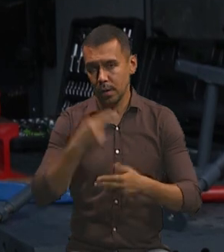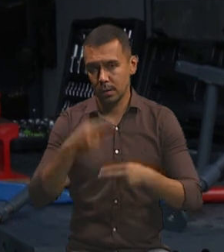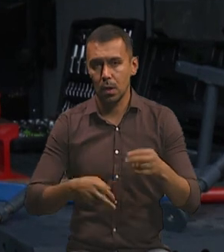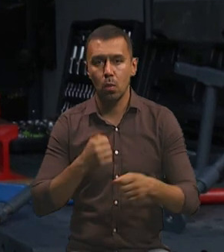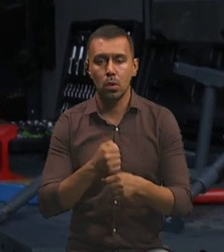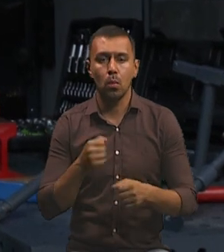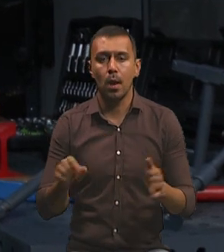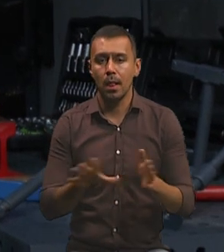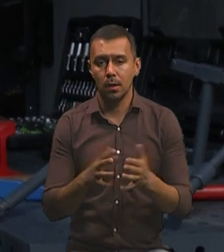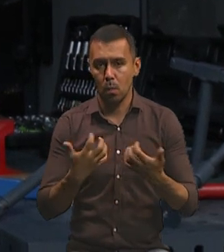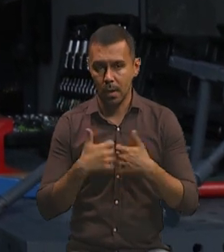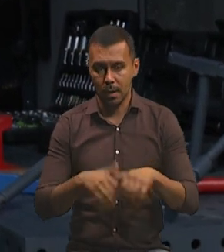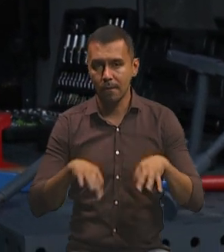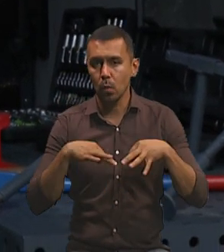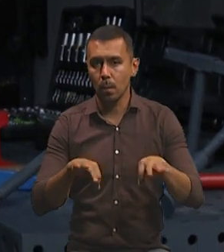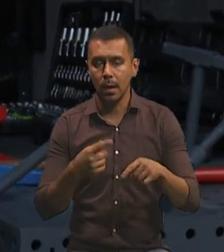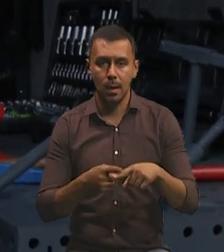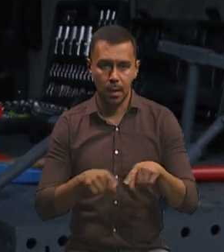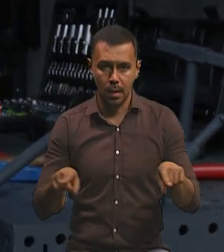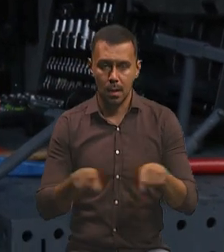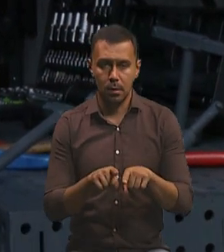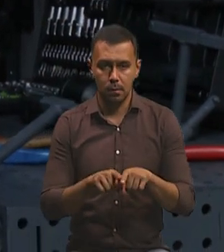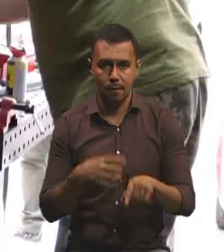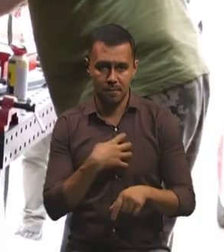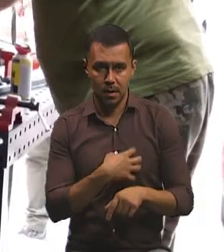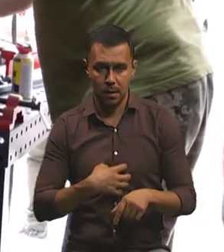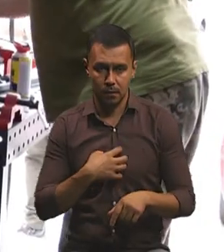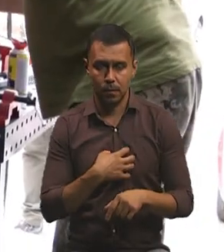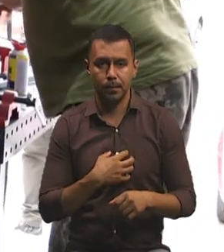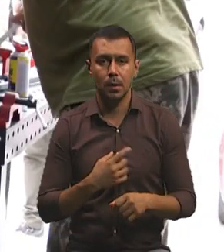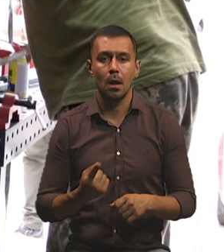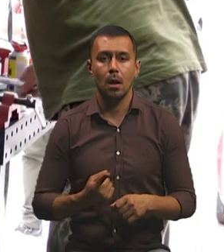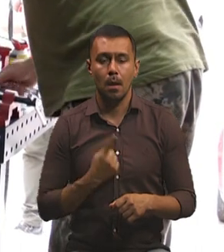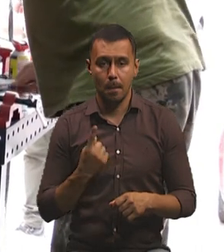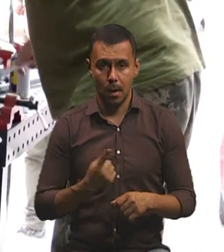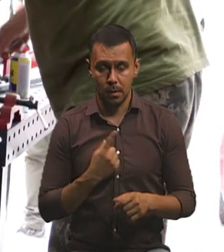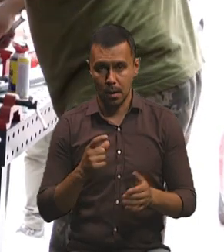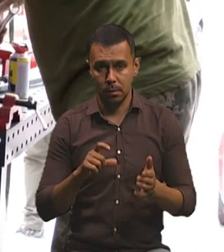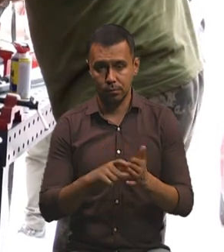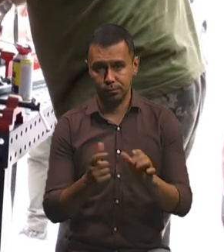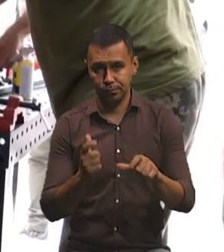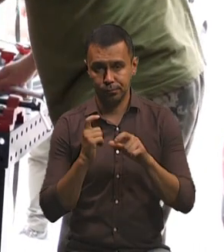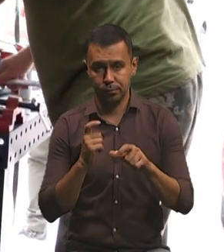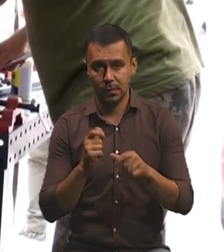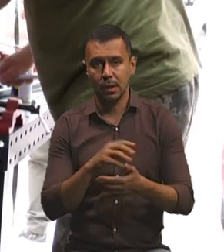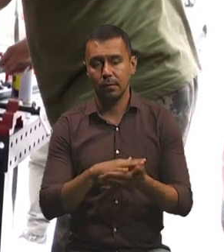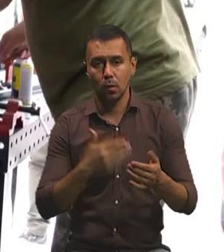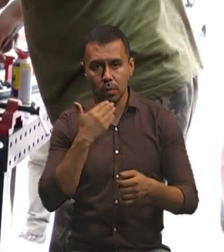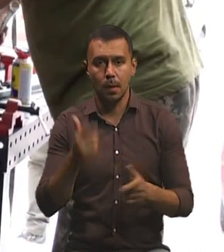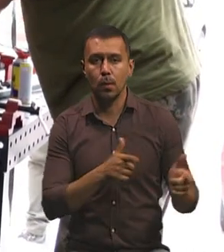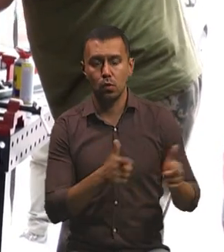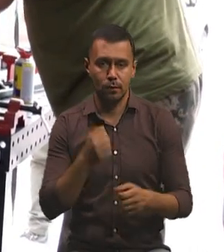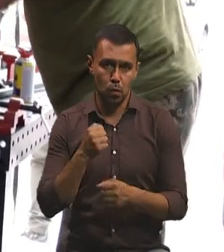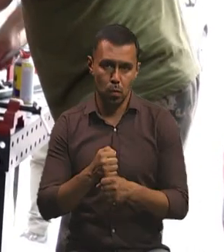по електрообладнанню автомобіля – це теж немаловажне. В майстерні на колесах на основі вантажної автівки тривають останні